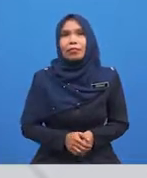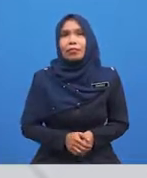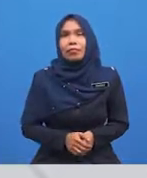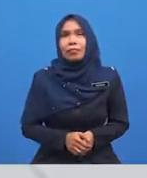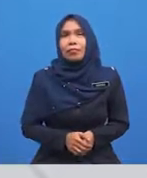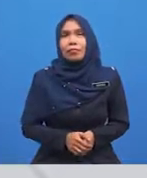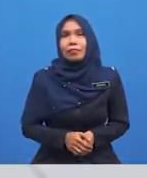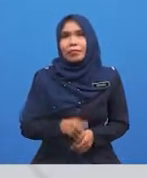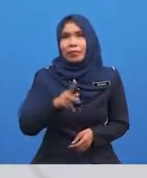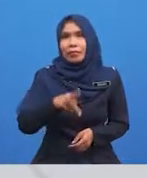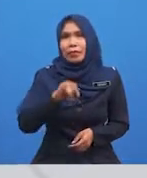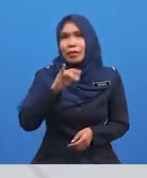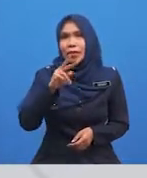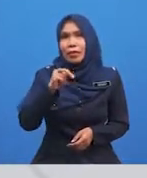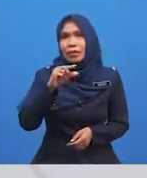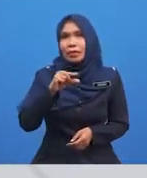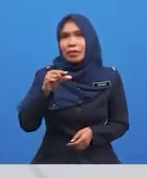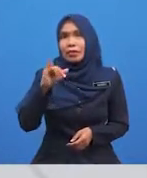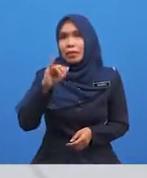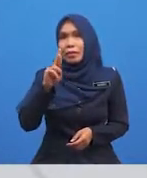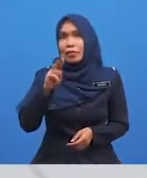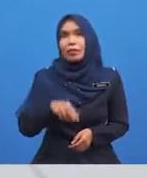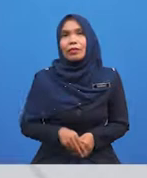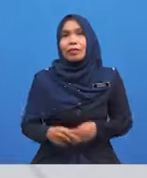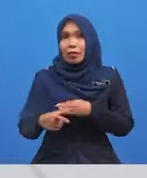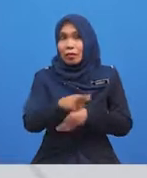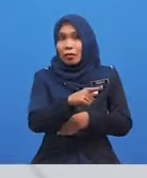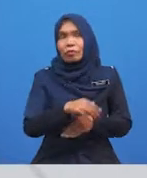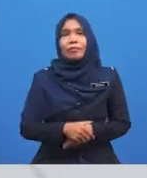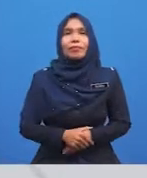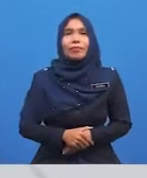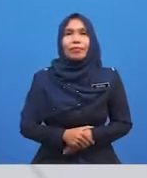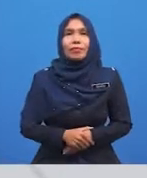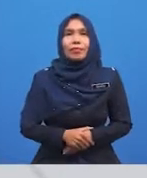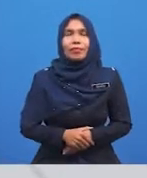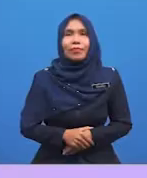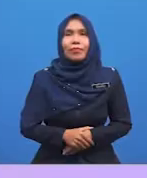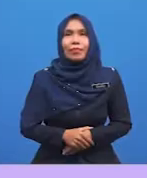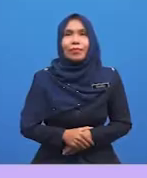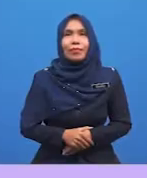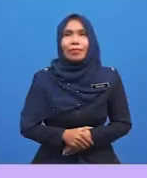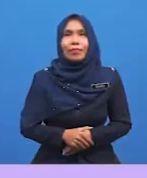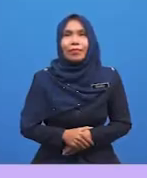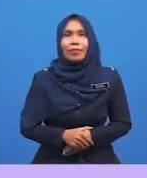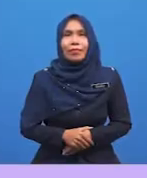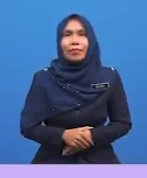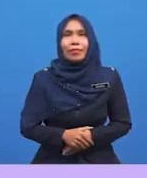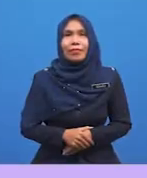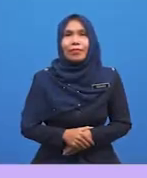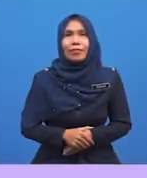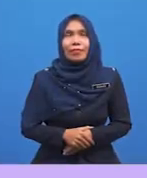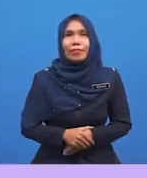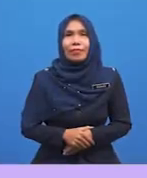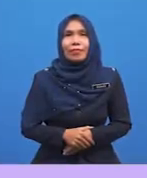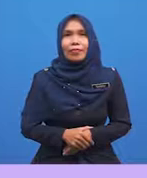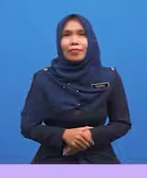kan berkaitan faktor fizikal? Jadi kita teruskan dengan lebih lanjut lagi. Faktor fizikal